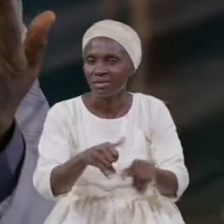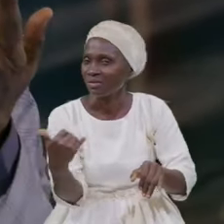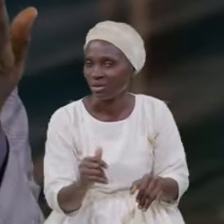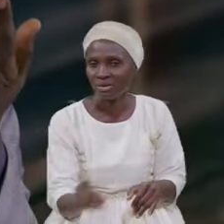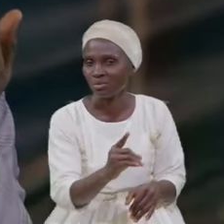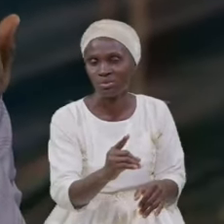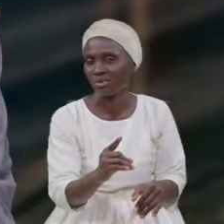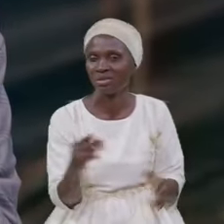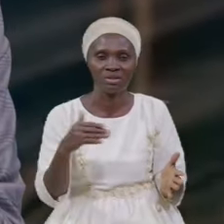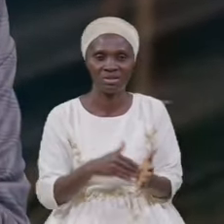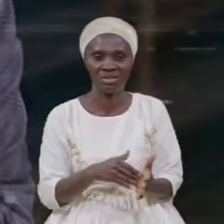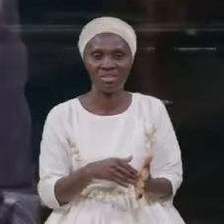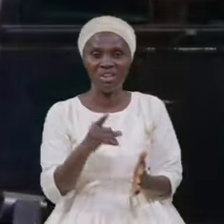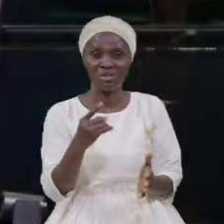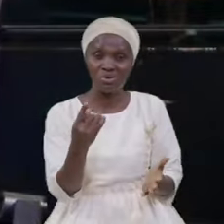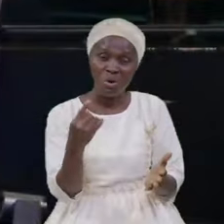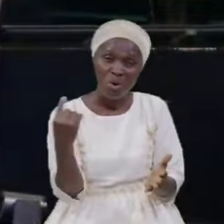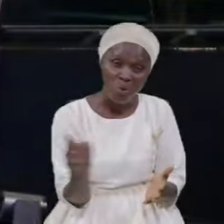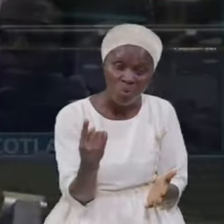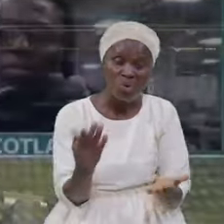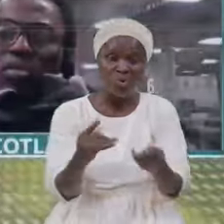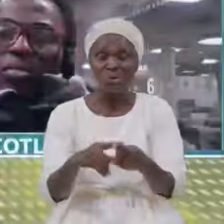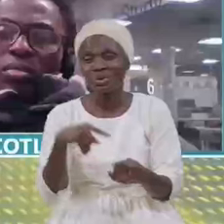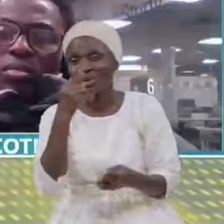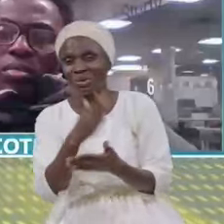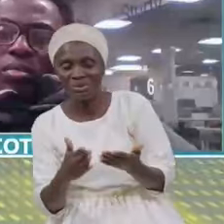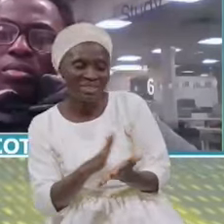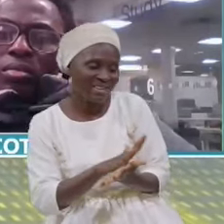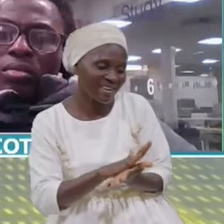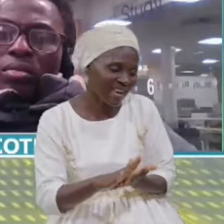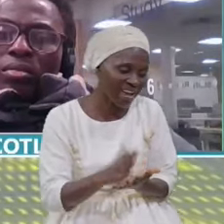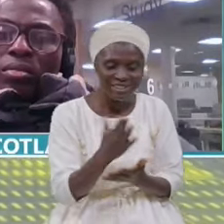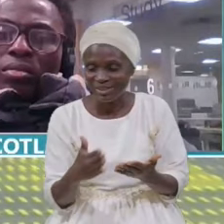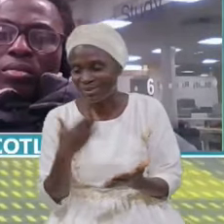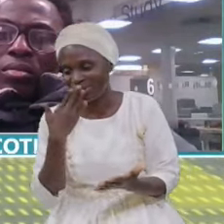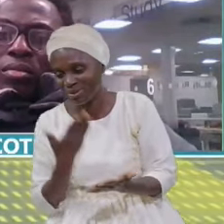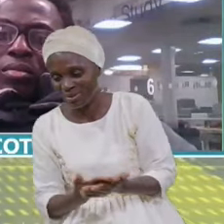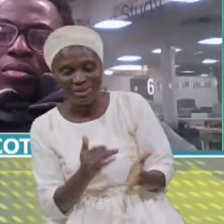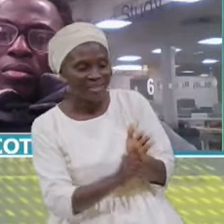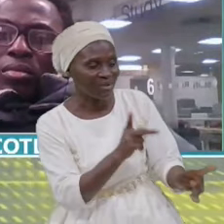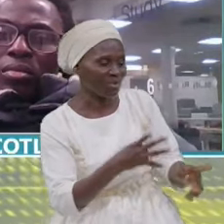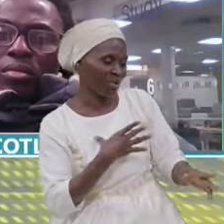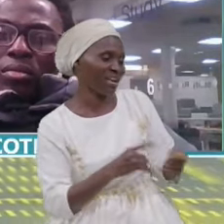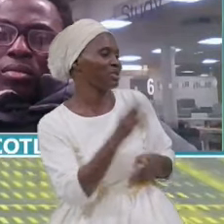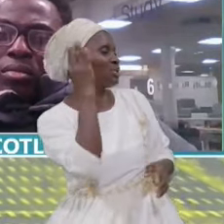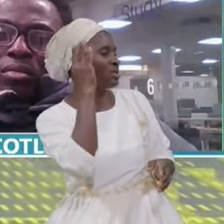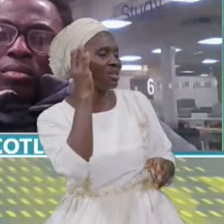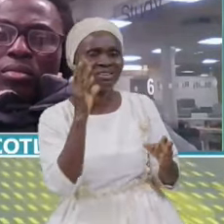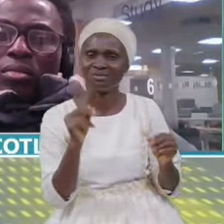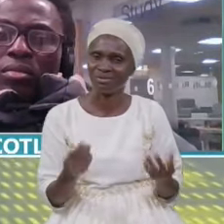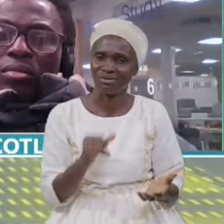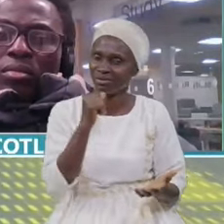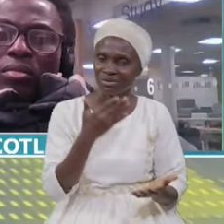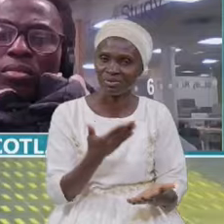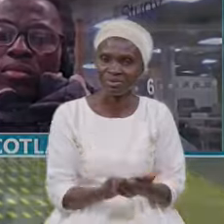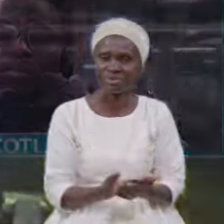Vous les consolez dans leur situation de non-repentance. Pourquoi ne pas leur dire, oubliez l'homme qui est mort, parlez